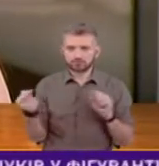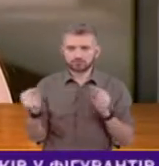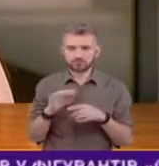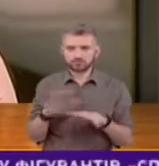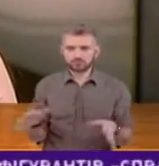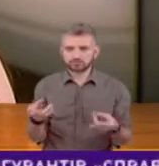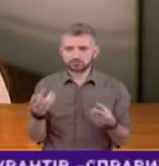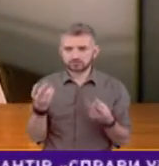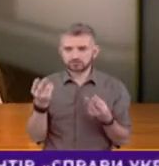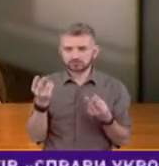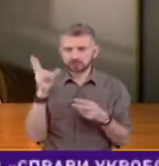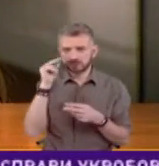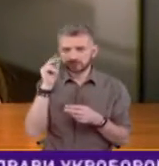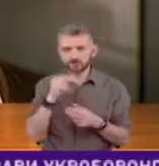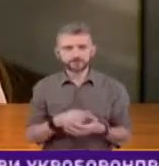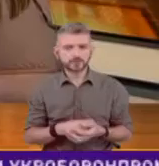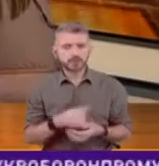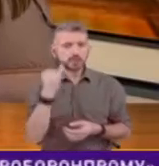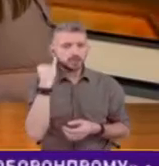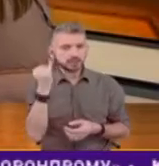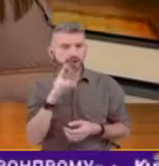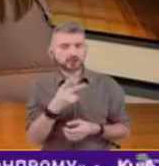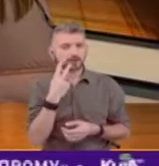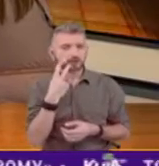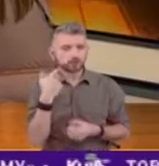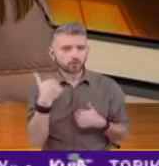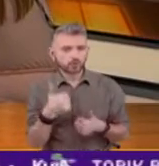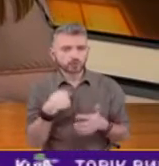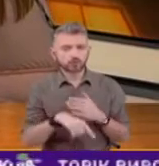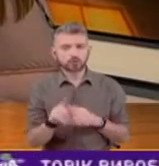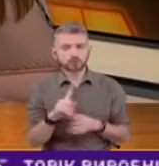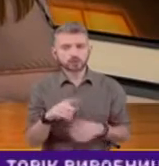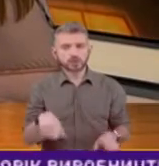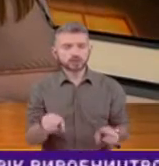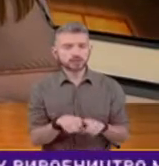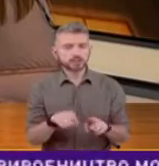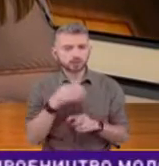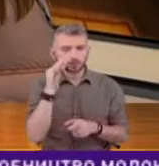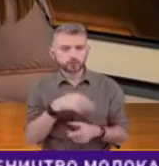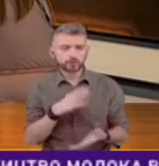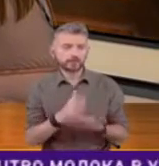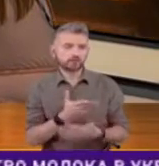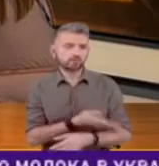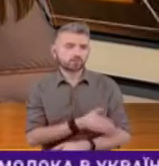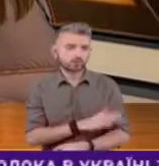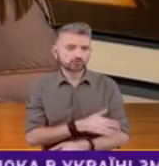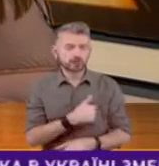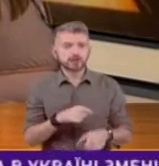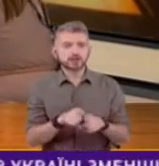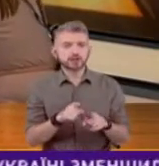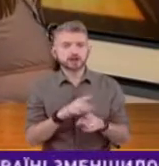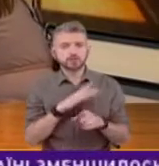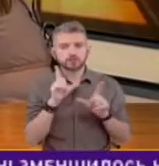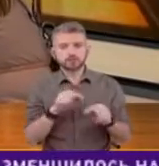кількість. Знаєте, ваша особиста думка з того приводу? Ідея, як завжди, хороша, тому що ну, такий самий досвід є в Польщі, як мінімум. Я так само був в